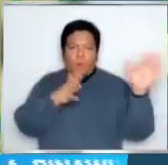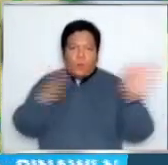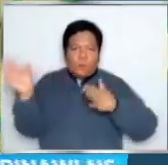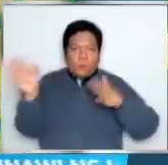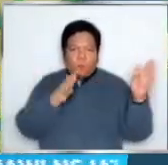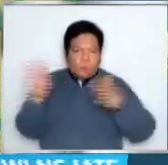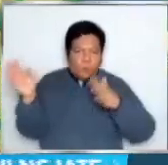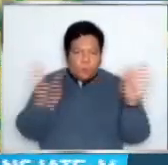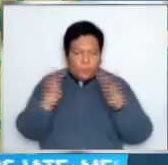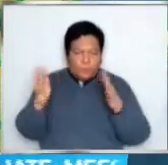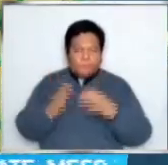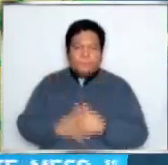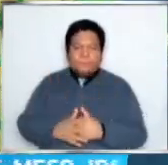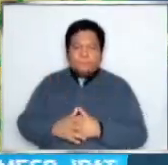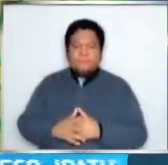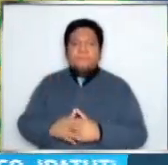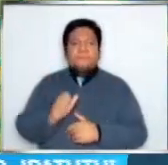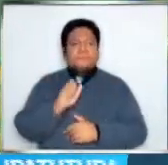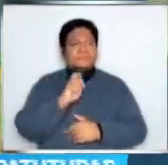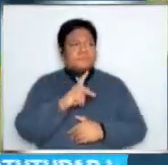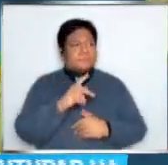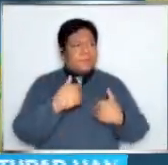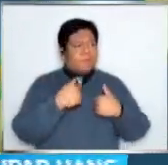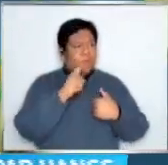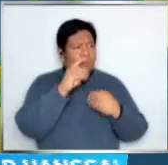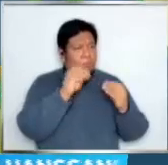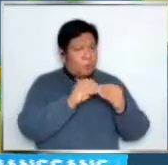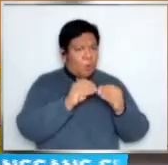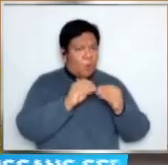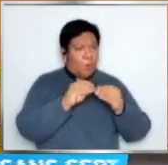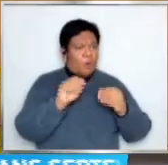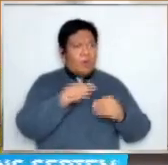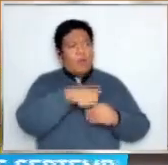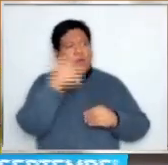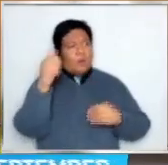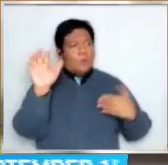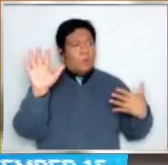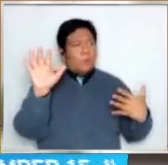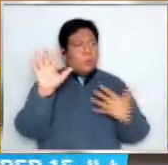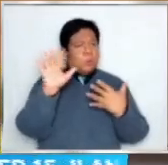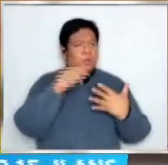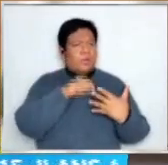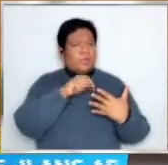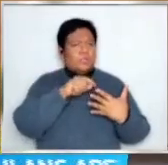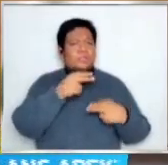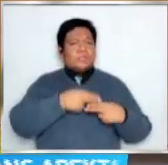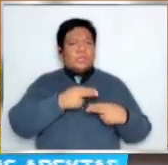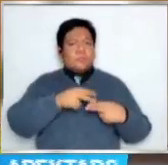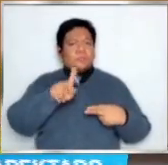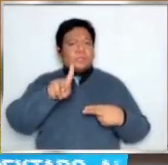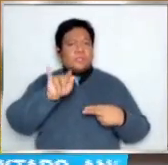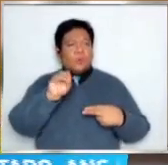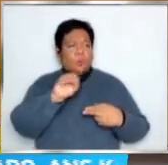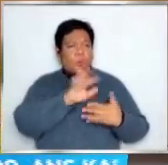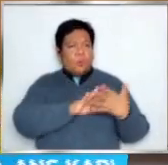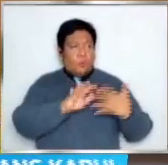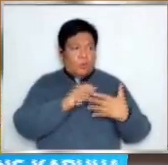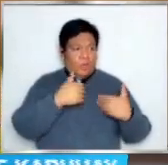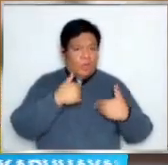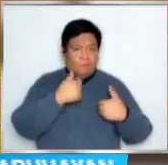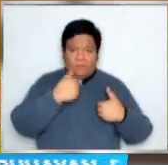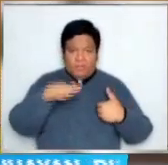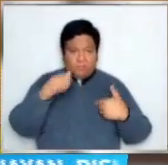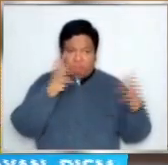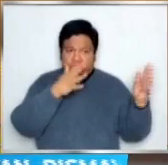Julina. Opo, at meron pa tayong isa pang bagyo na pumasok din sa PAR, yung bagyong Kiko. May nakataas na rin ho bang wind signal dahil po